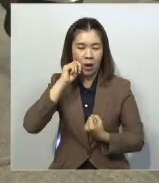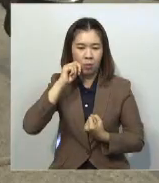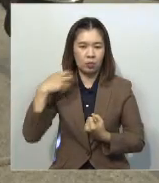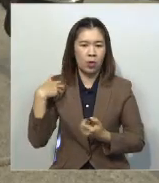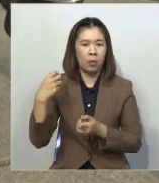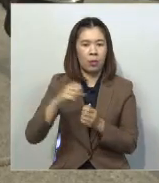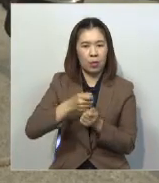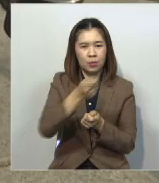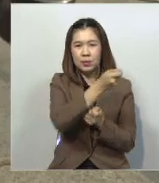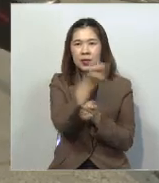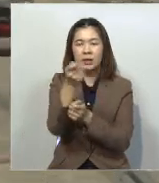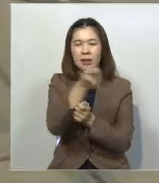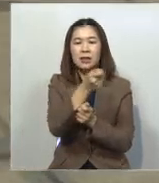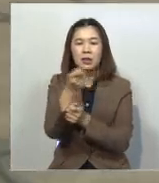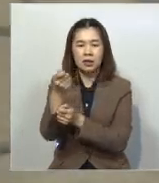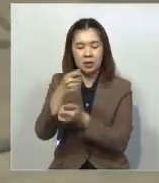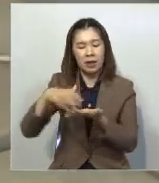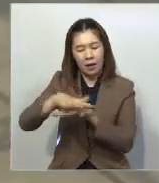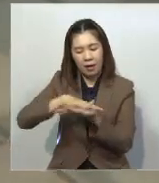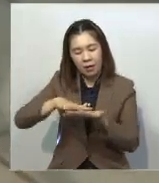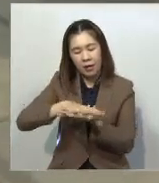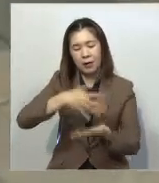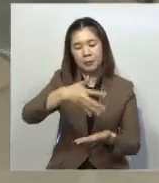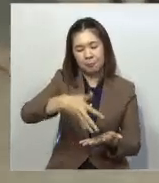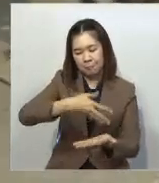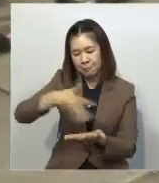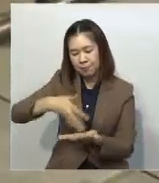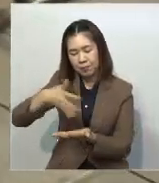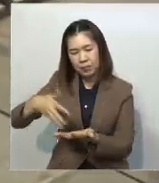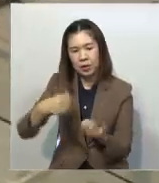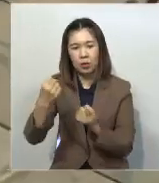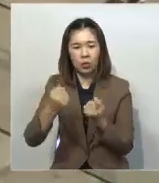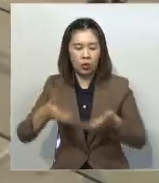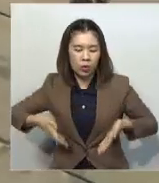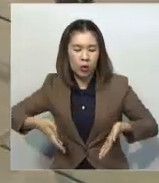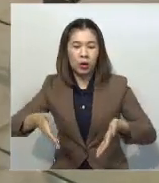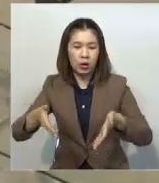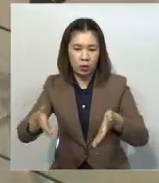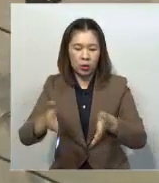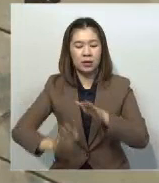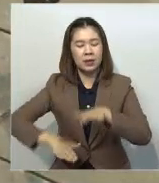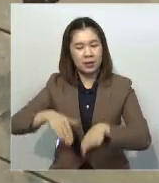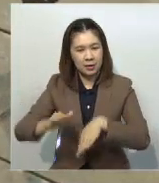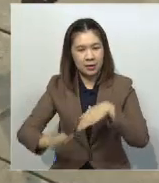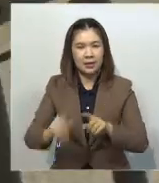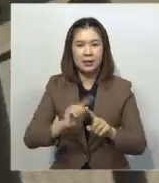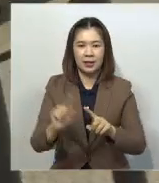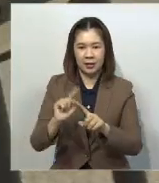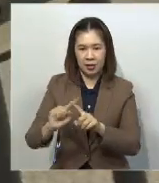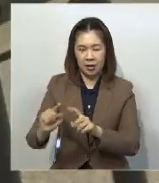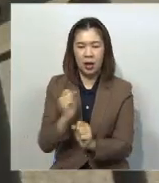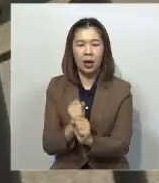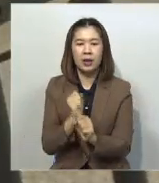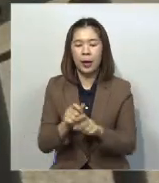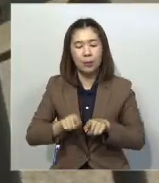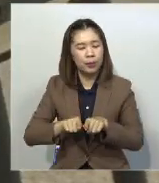องน้ำขึ้นไปในอากาศแล้วก็จะล้างทำความสะอาดตามพื้นที่จราจรทางเท้าและพื้นที่สาธารณะอันนี้เนี่ยก็จะทำคว